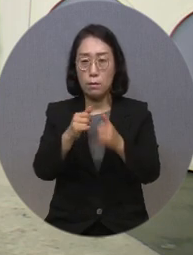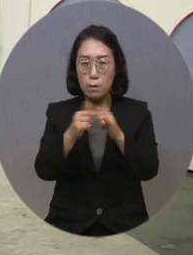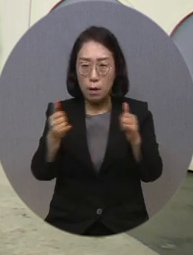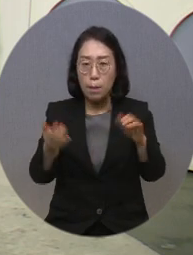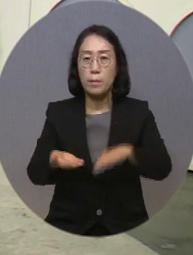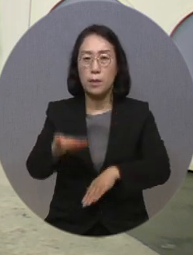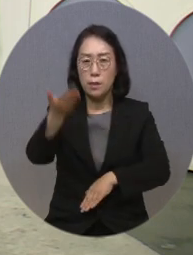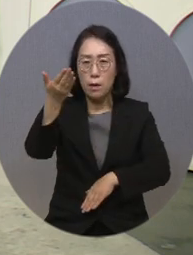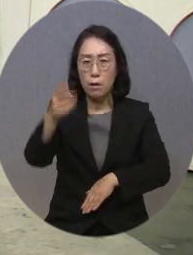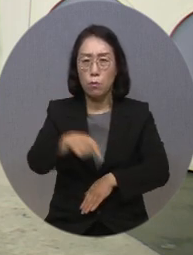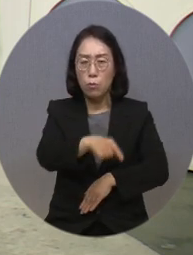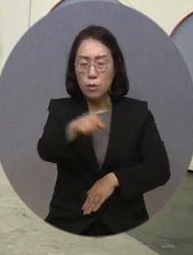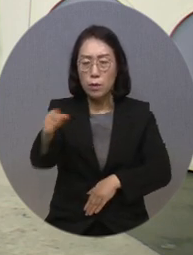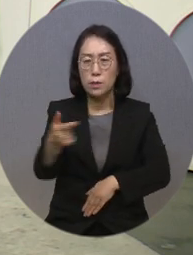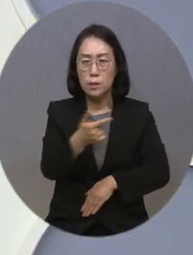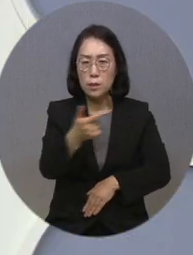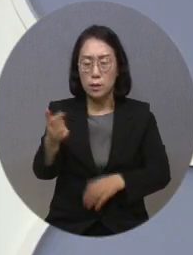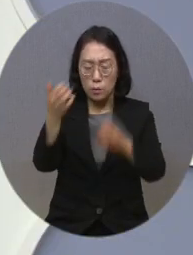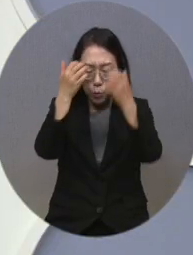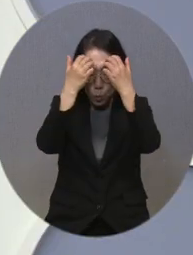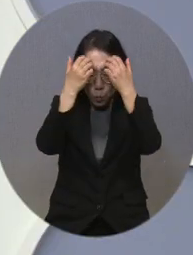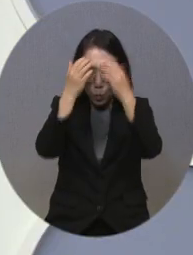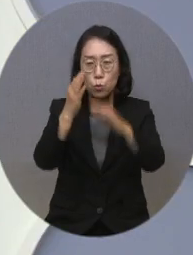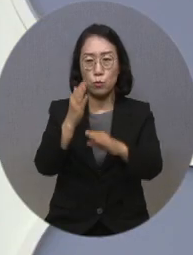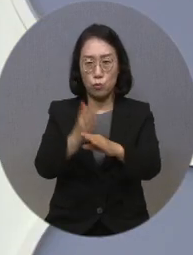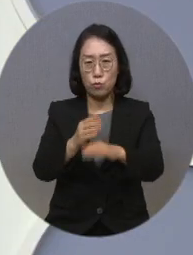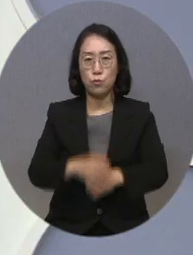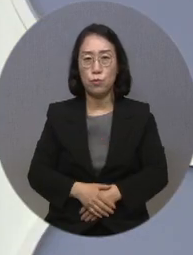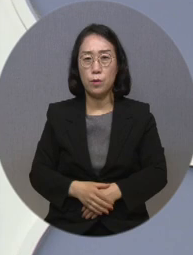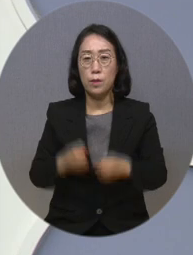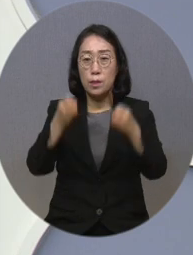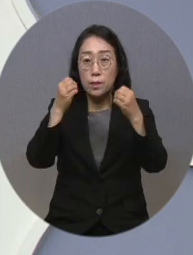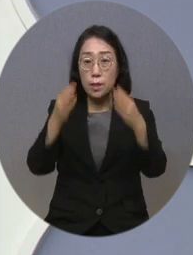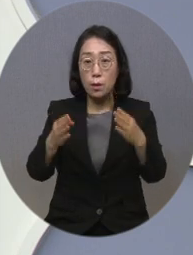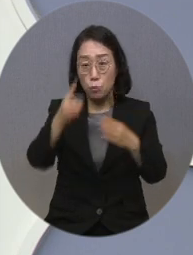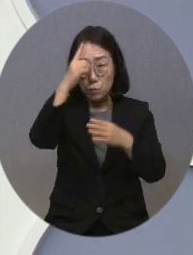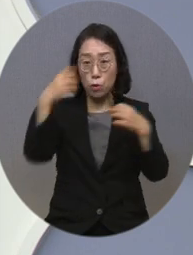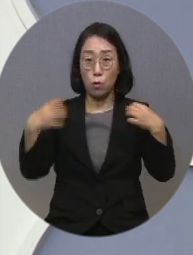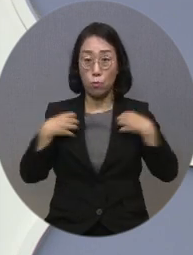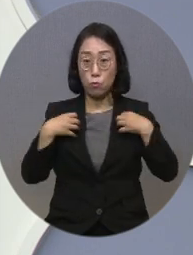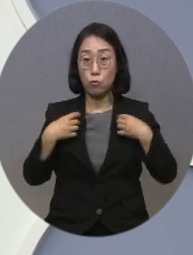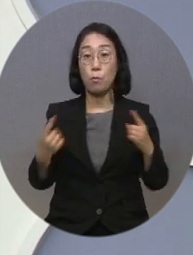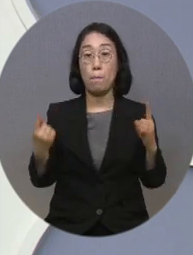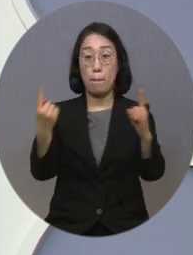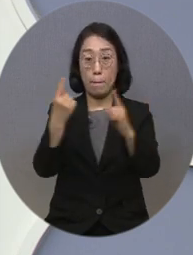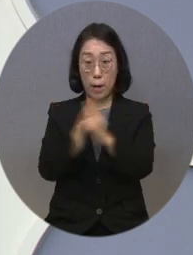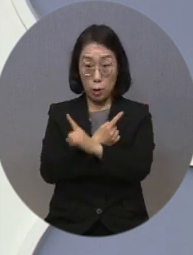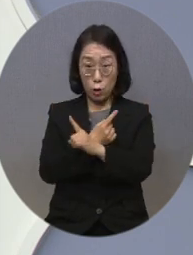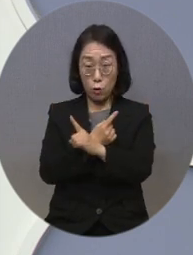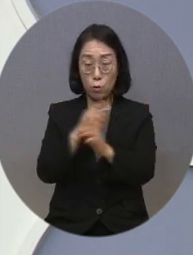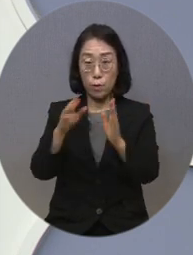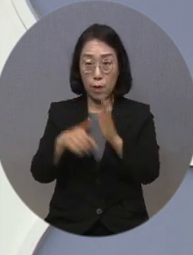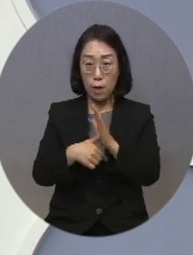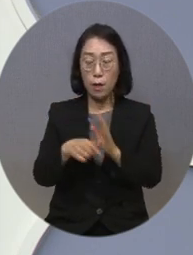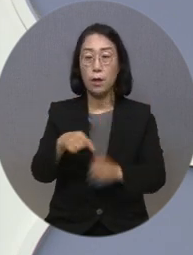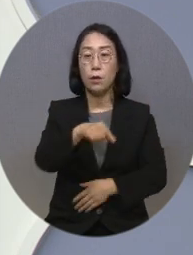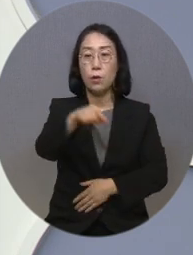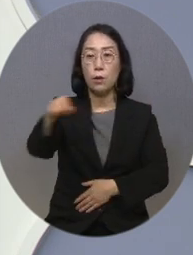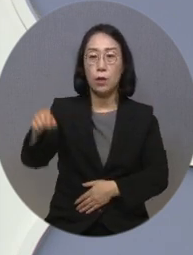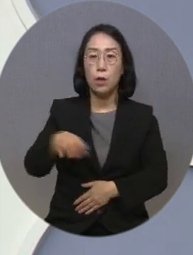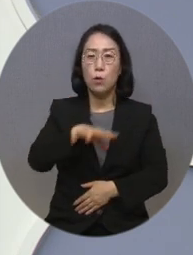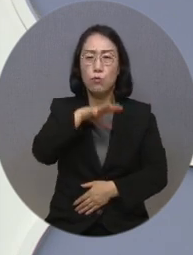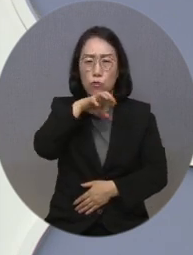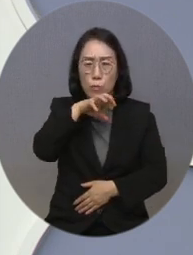지금 어려움을 겪고 있는 건 사실이죠. 그래서 이제 새 정부에서 이 문제에 대해서 지금 불만을 갖고 있는